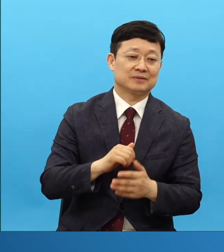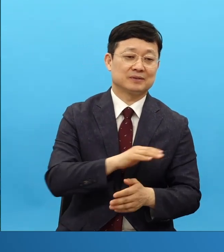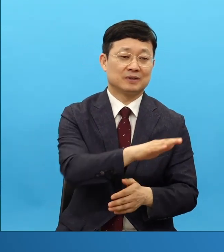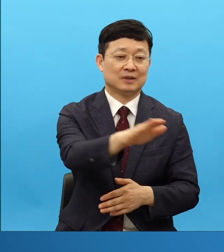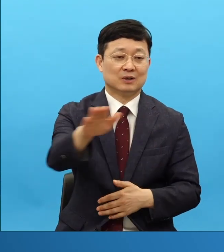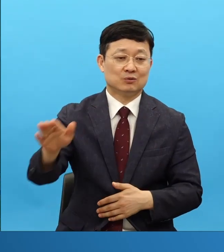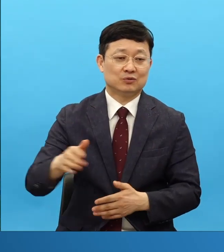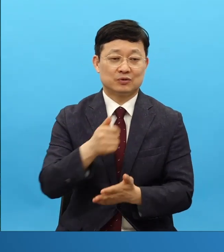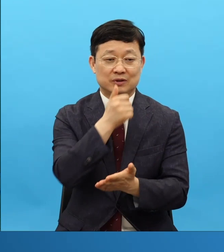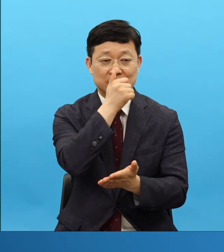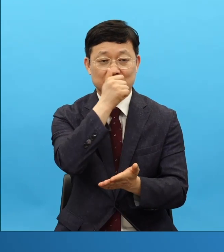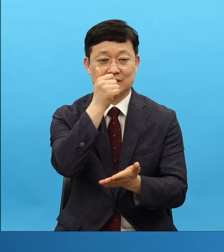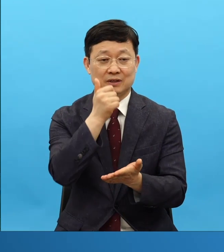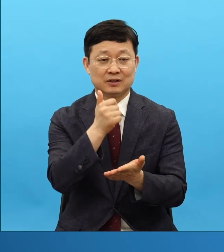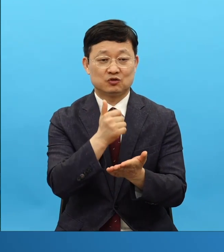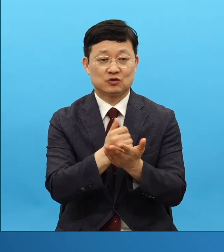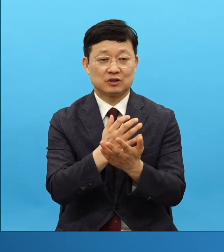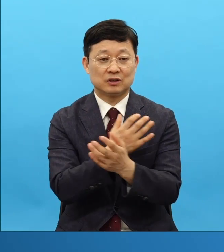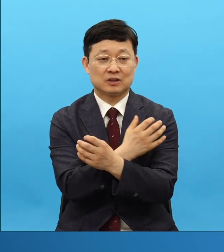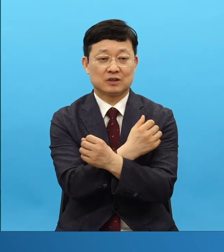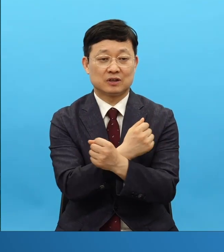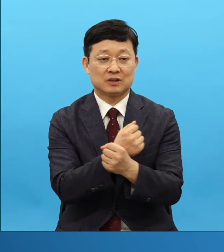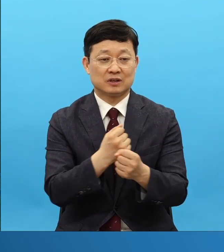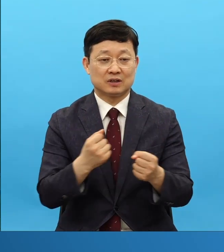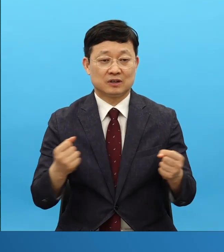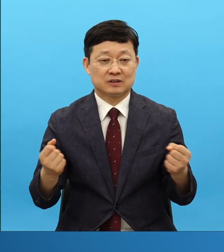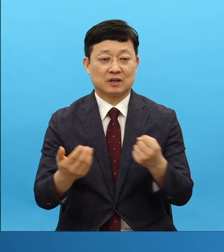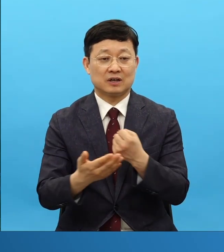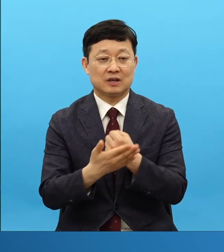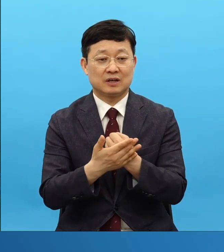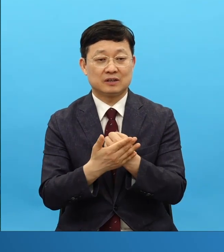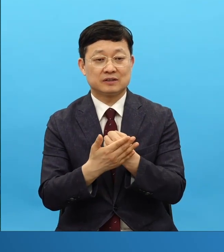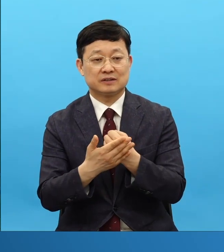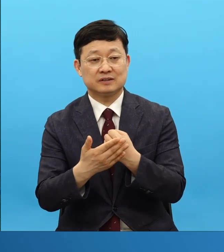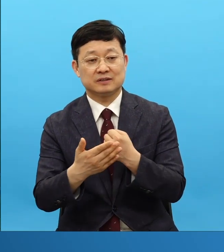베푸사 우리의 죄